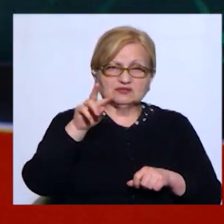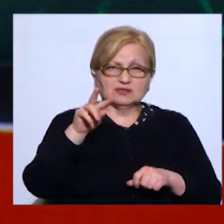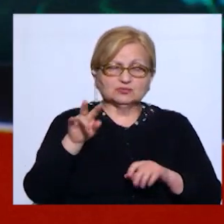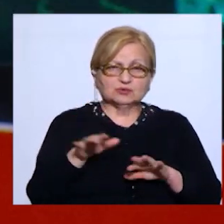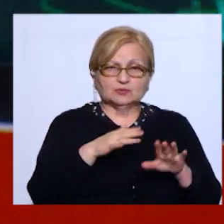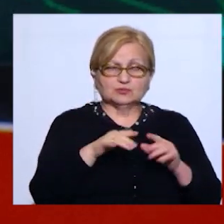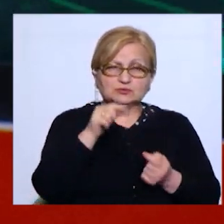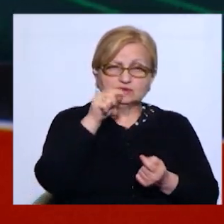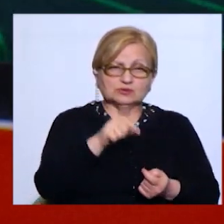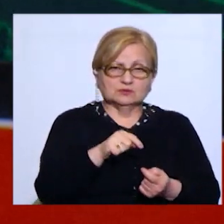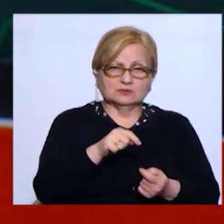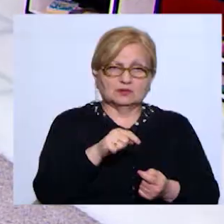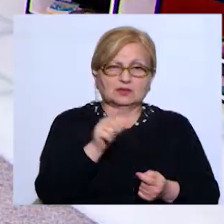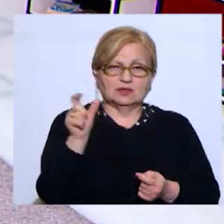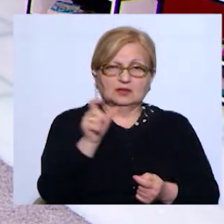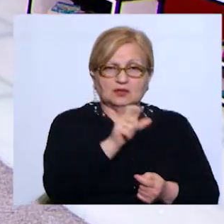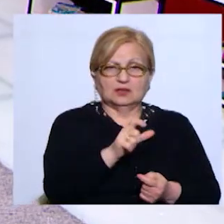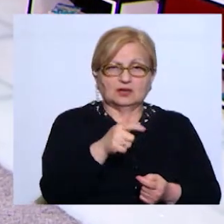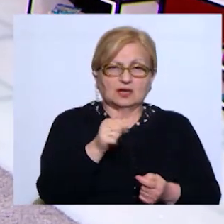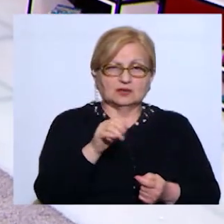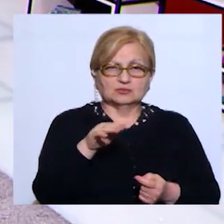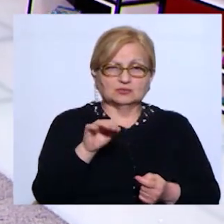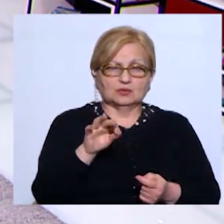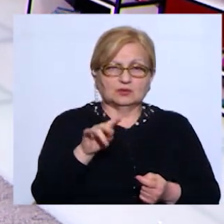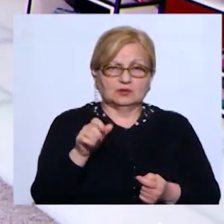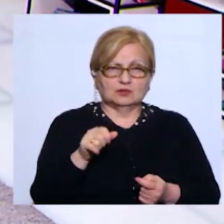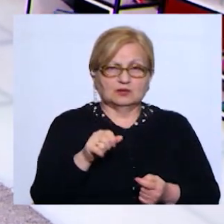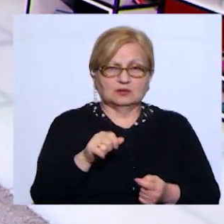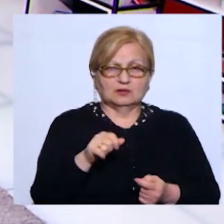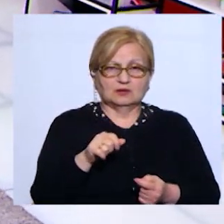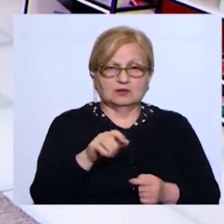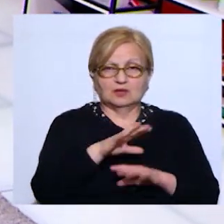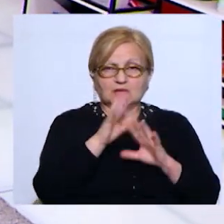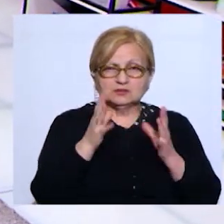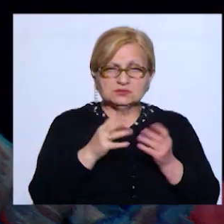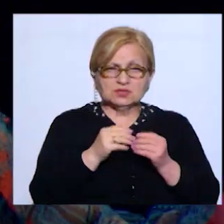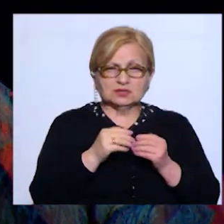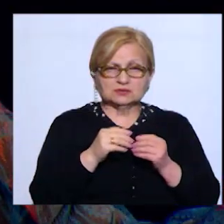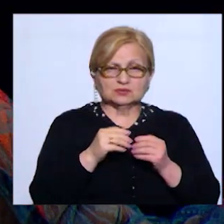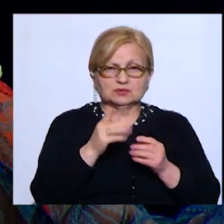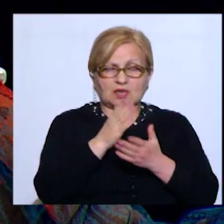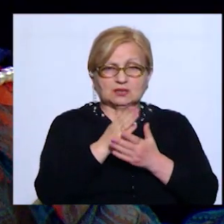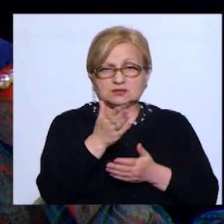შესაბამისი განტოლება. ანუ თქვა, ჩვენ ვთქვი კვადრატული ფუნქციის ესე ზოგადი სახე არის აი ესეთი.